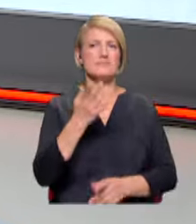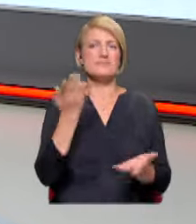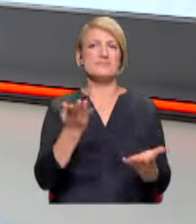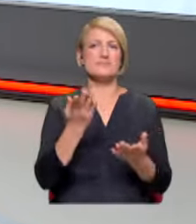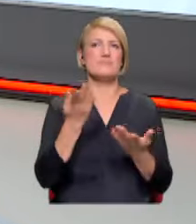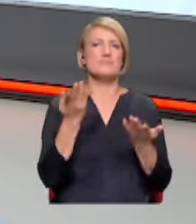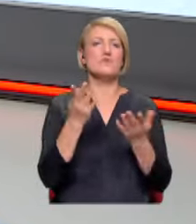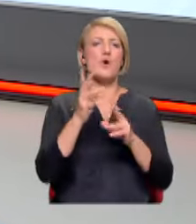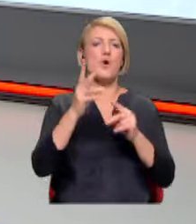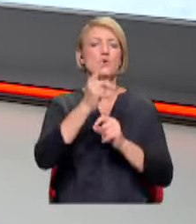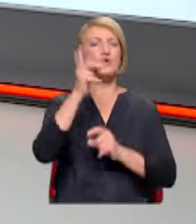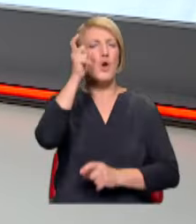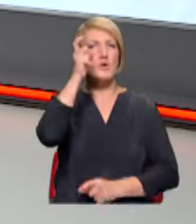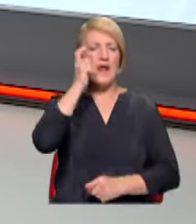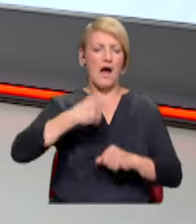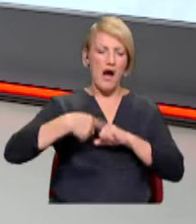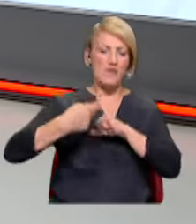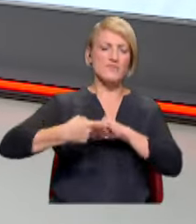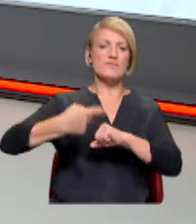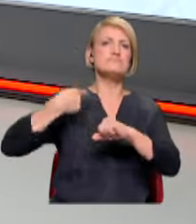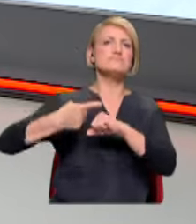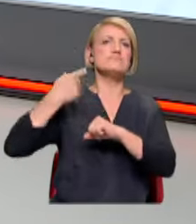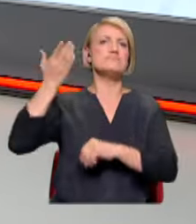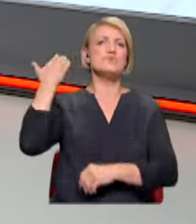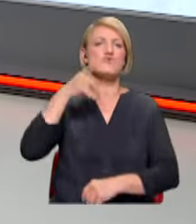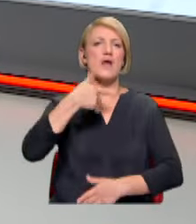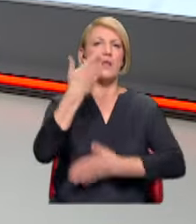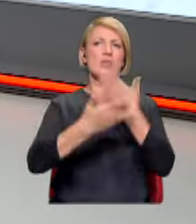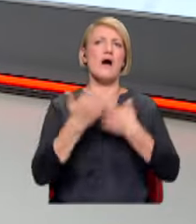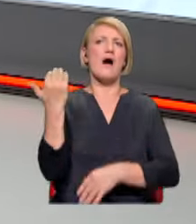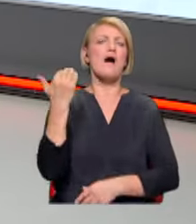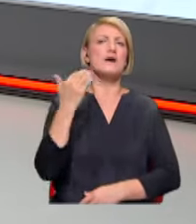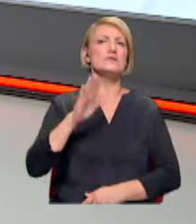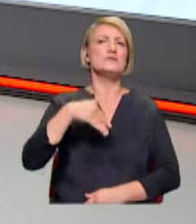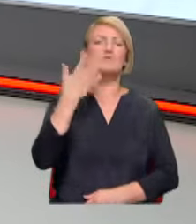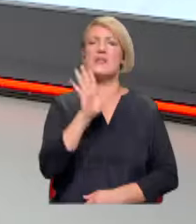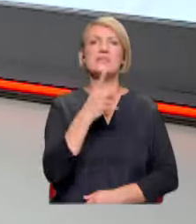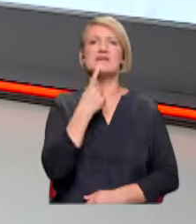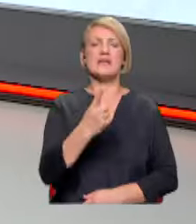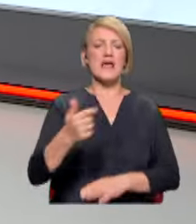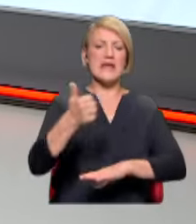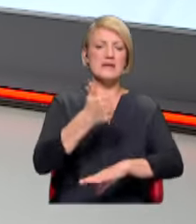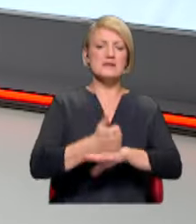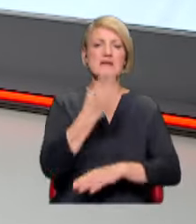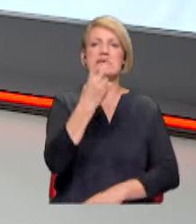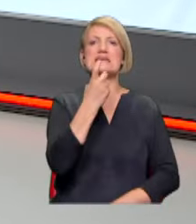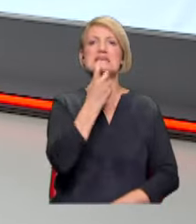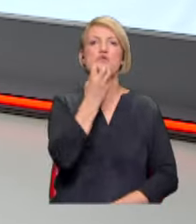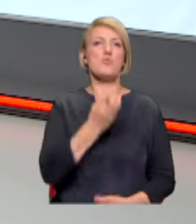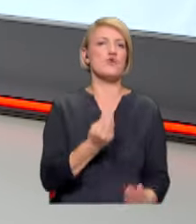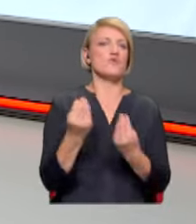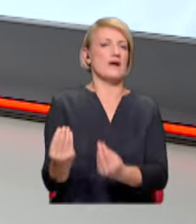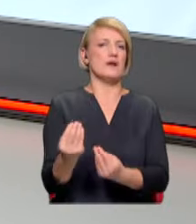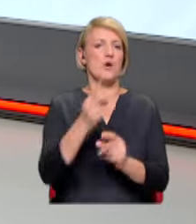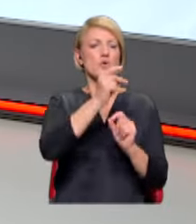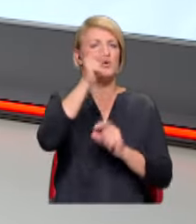tüpten çıktı Özgür Özel haftalar önce bunu dile getirmişti arkasından ne dedi iktidara 2 yıl Ömür biçti